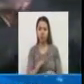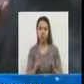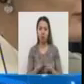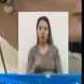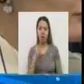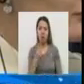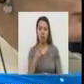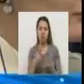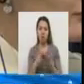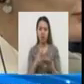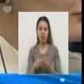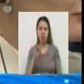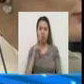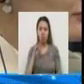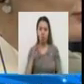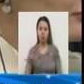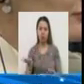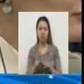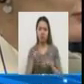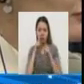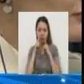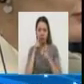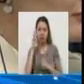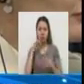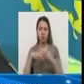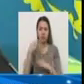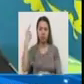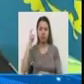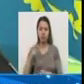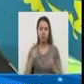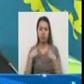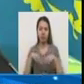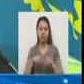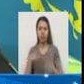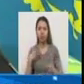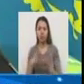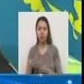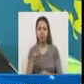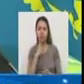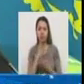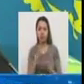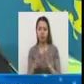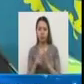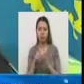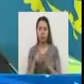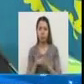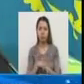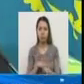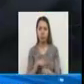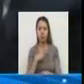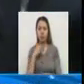Соның бірден бір дәлелі Нью-Йорктағы саяси жиын. Мемлекет басшысы беделді ұйымда өткен басқосуға төрағалық еткенде